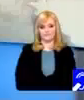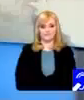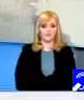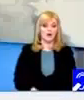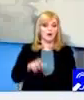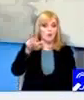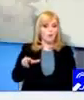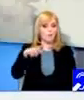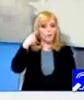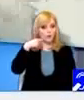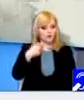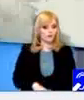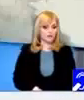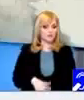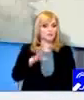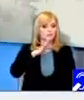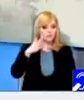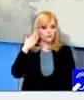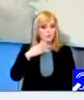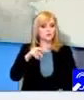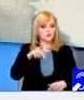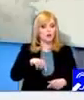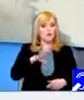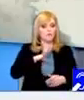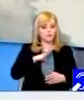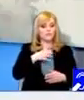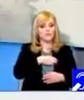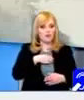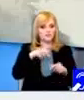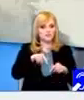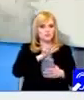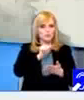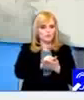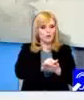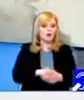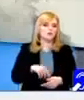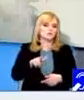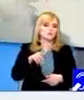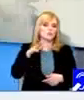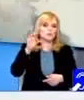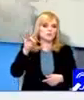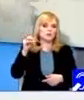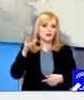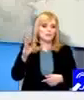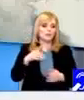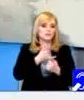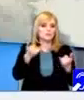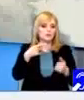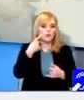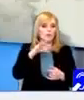Un politic român, dar cu un rol deosebit în soarta Basarabiei. Campania Generația Unirii continuă astăzi la pagina dedicată lui